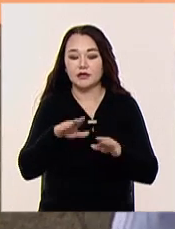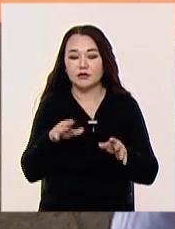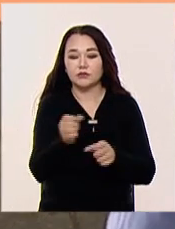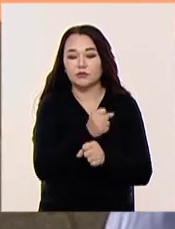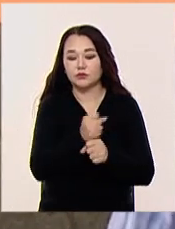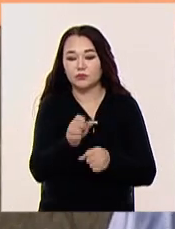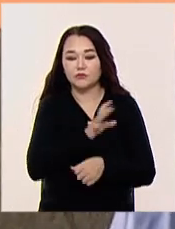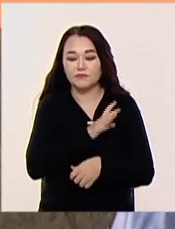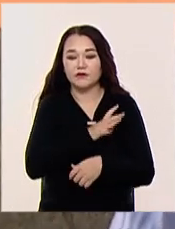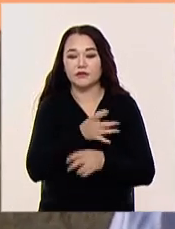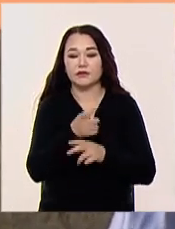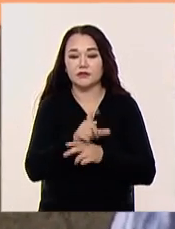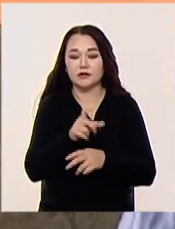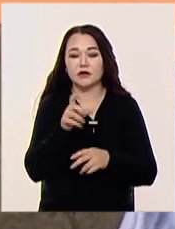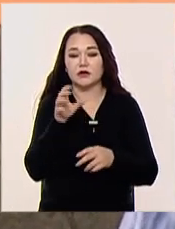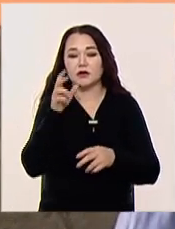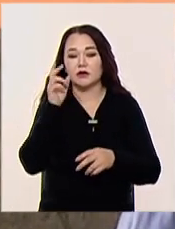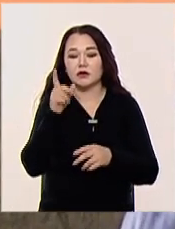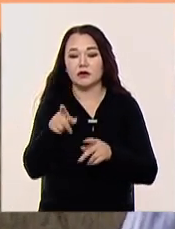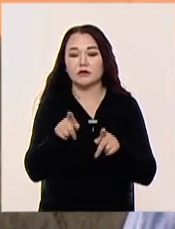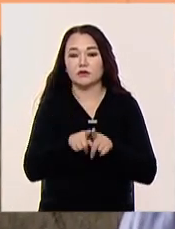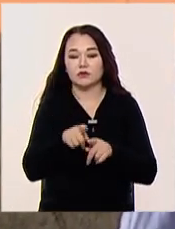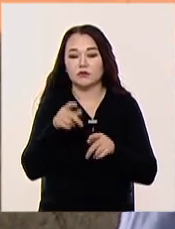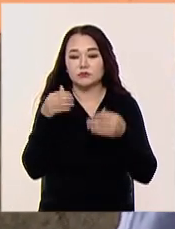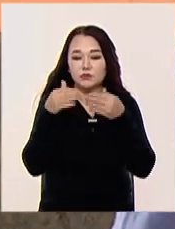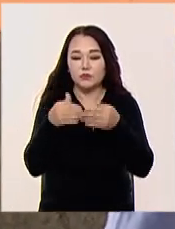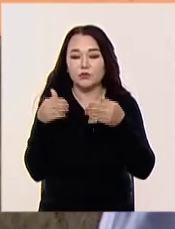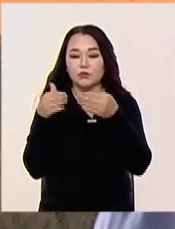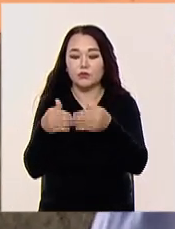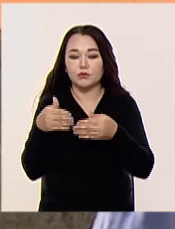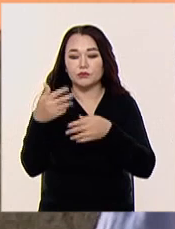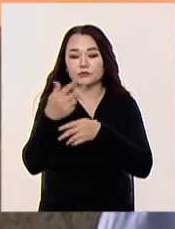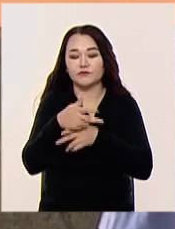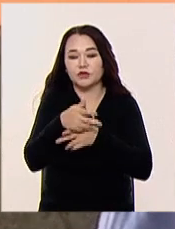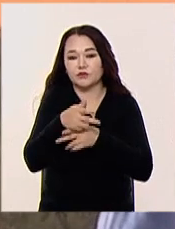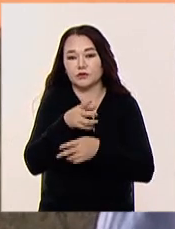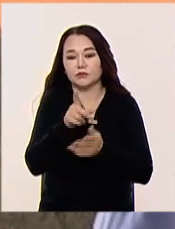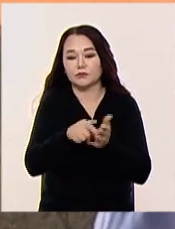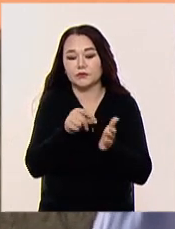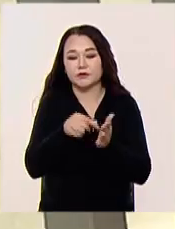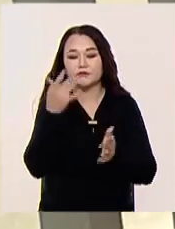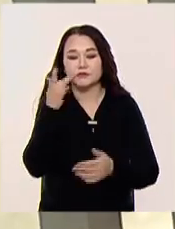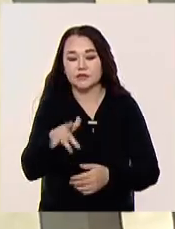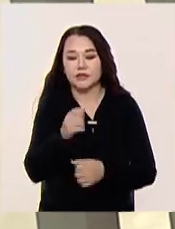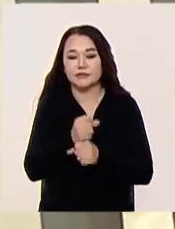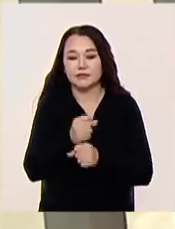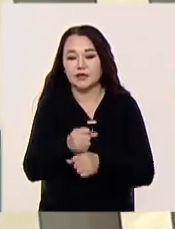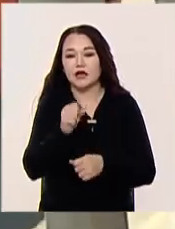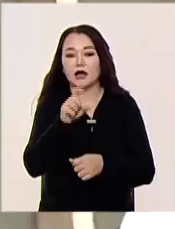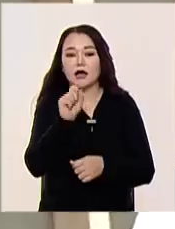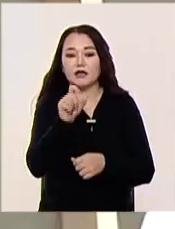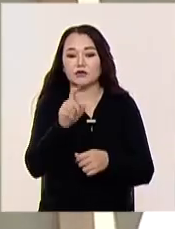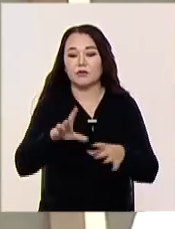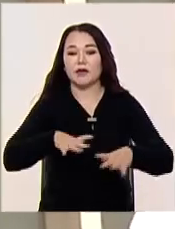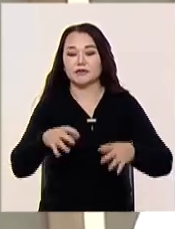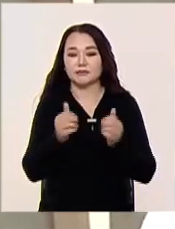балалар төбелессе, немесе адамдар келсе, соның бәрін анандай бұрыш-бұрыштан бірден кеден сөйтіп видео снимать етіп алға сөйтіп жүреді. Ал бұл Алтын Орда базарының